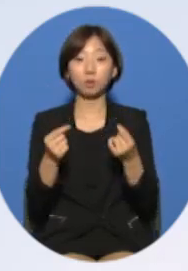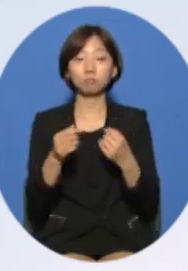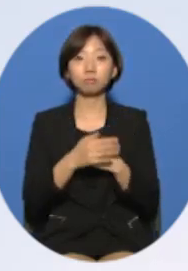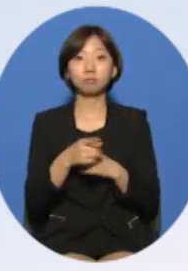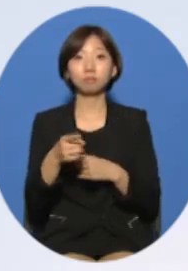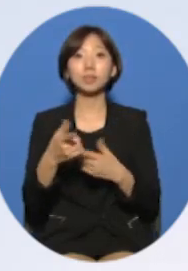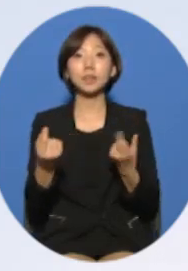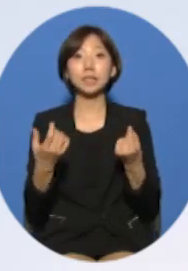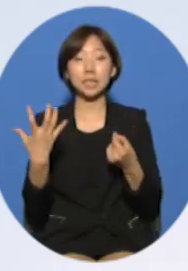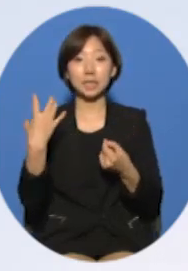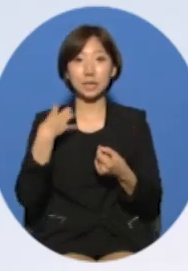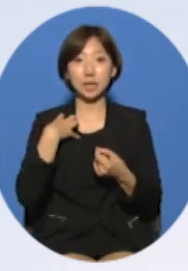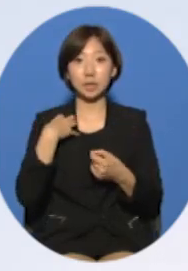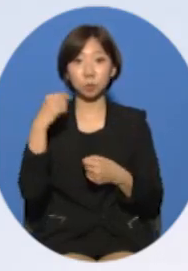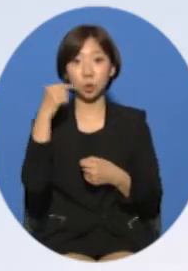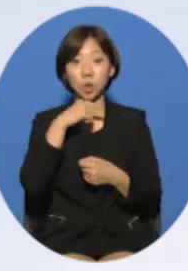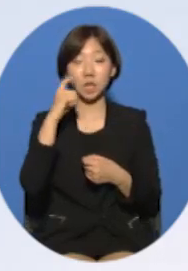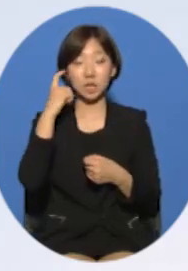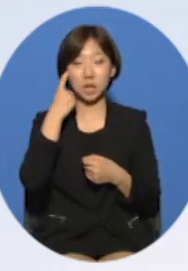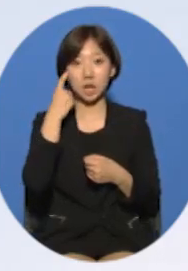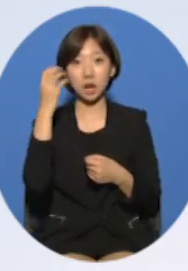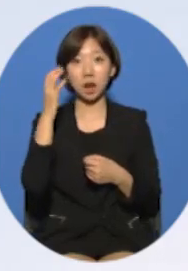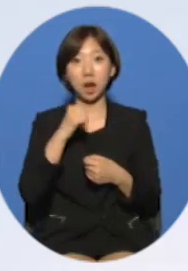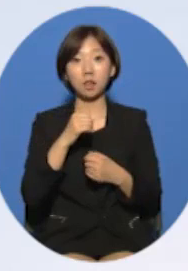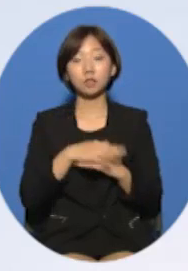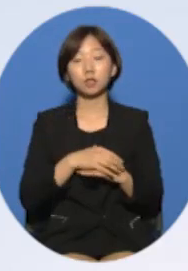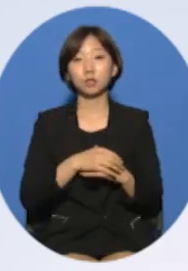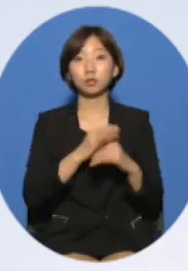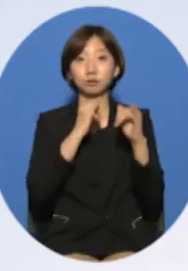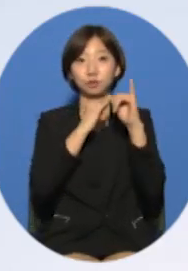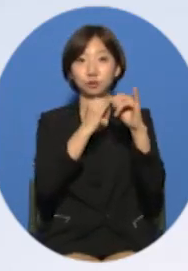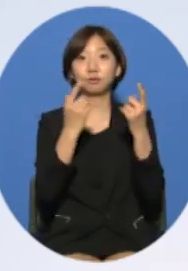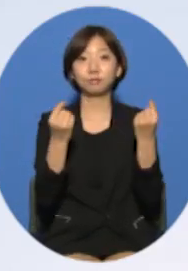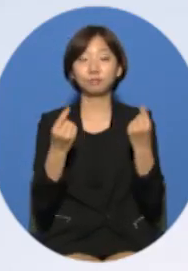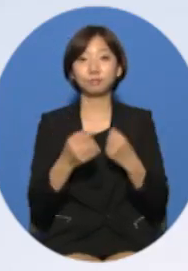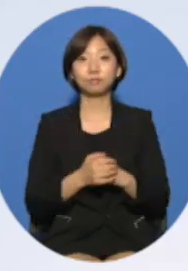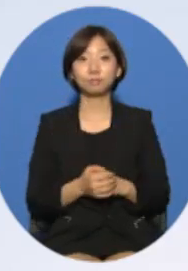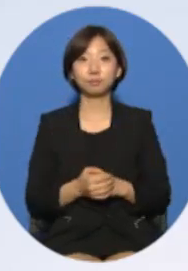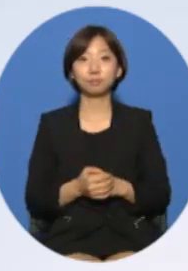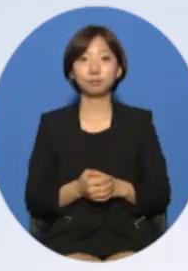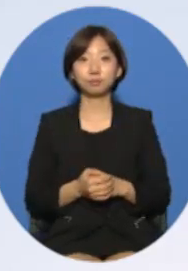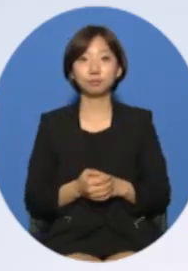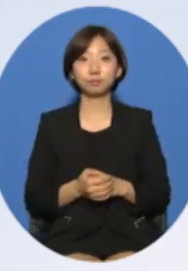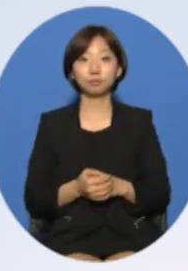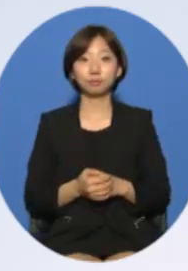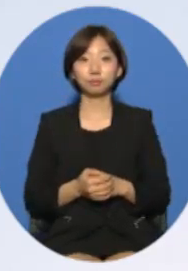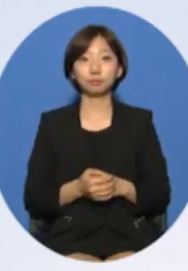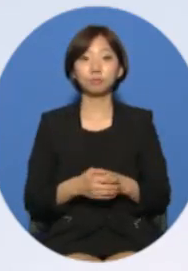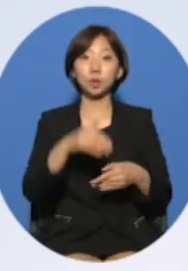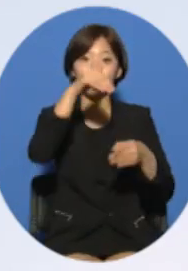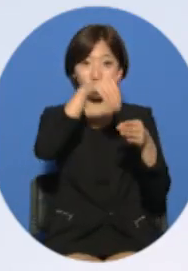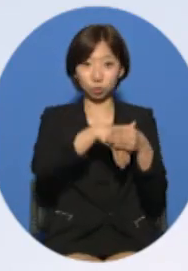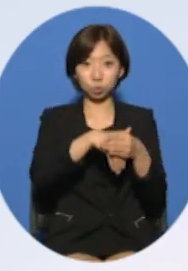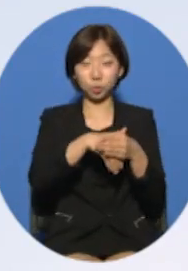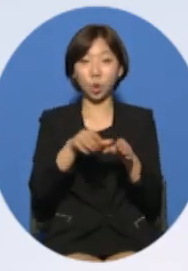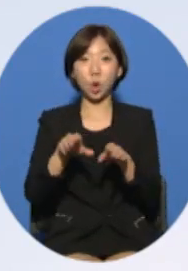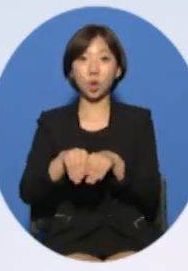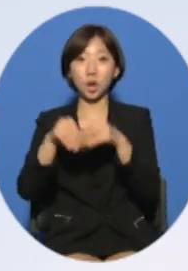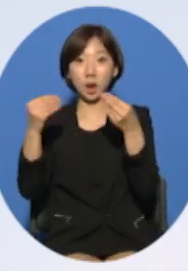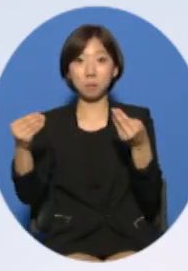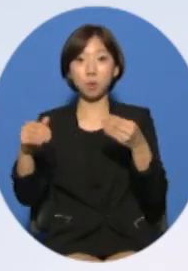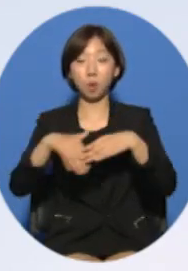임의로 되는 게 아니라 다 시각 절차에 따라서 그렇습니다. 지금 움직이고 계신 거죠. 예, 투표도 그렇고 네. 개표도 그렇고 모든 매뉴얼에